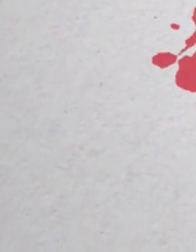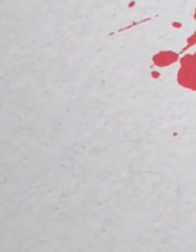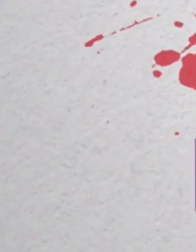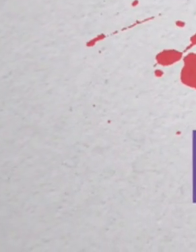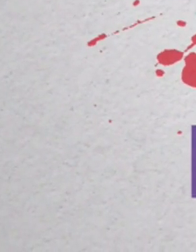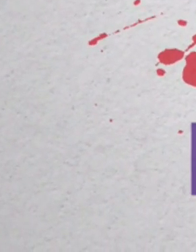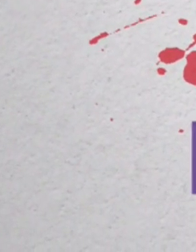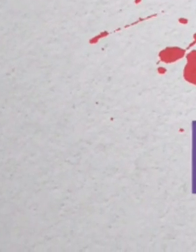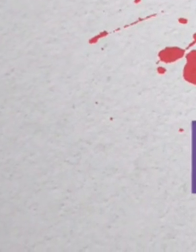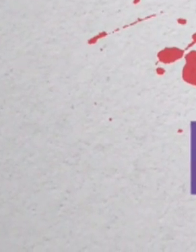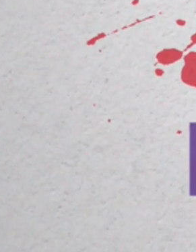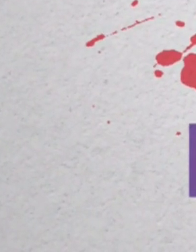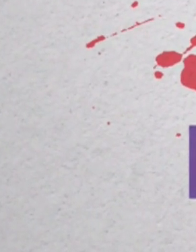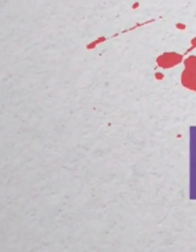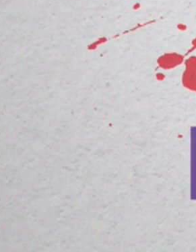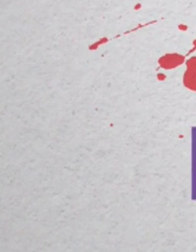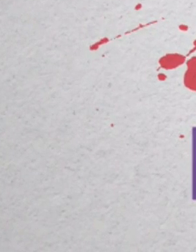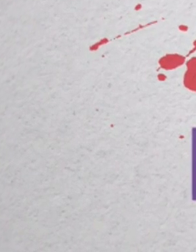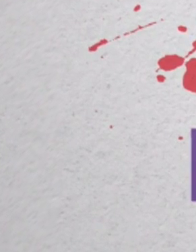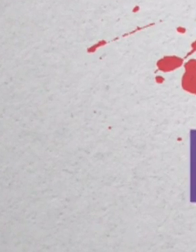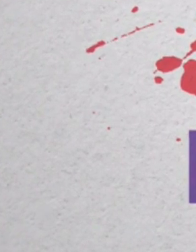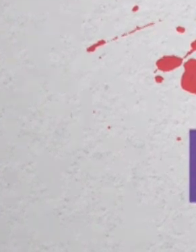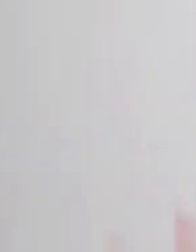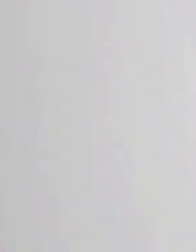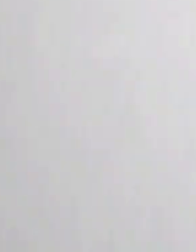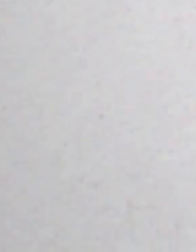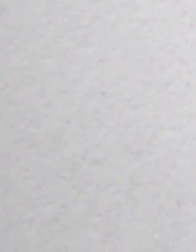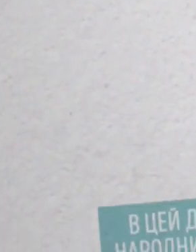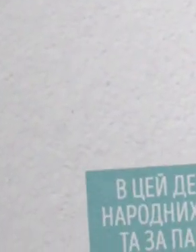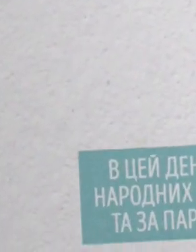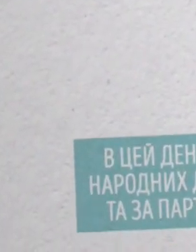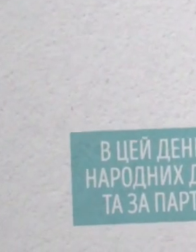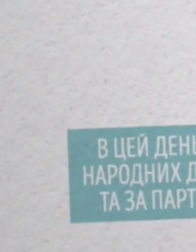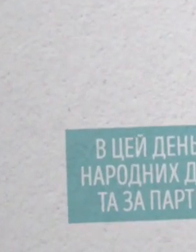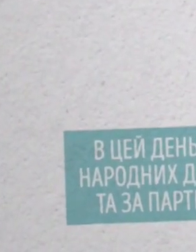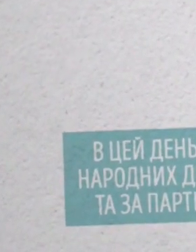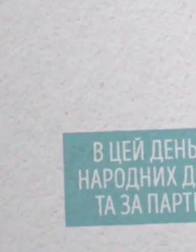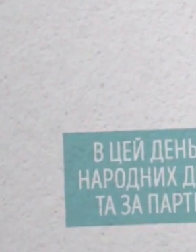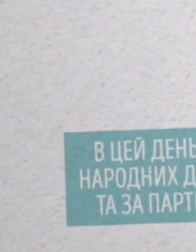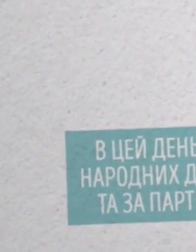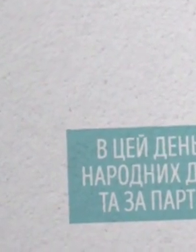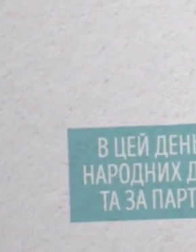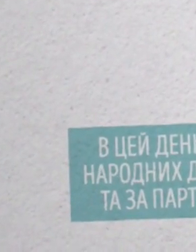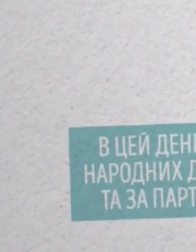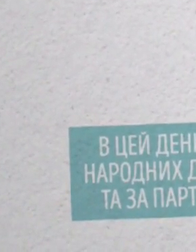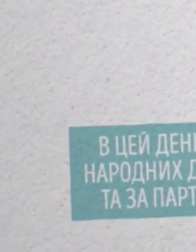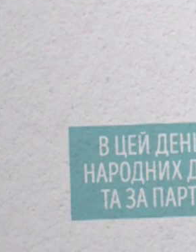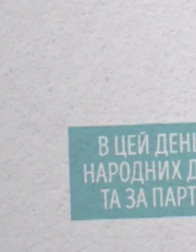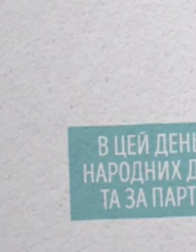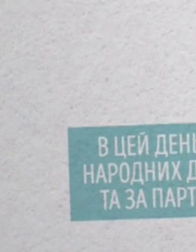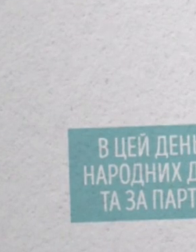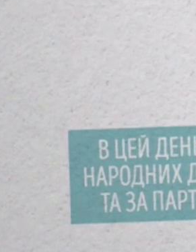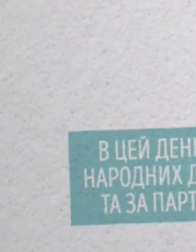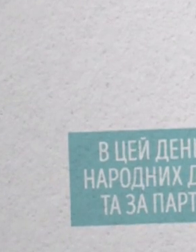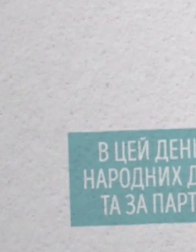Позачергові вибори до Верховної Ради відбудуться 21 липня. В цей день ми обиратимемо народних депутатів від округів